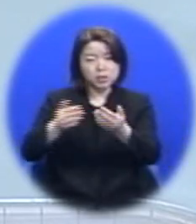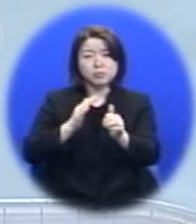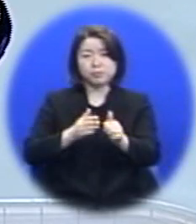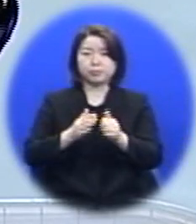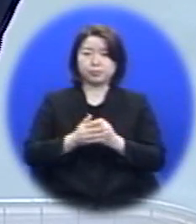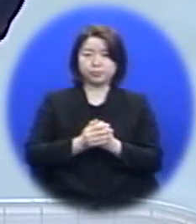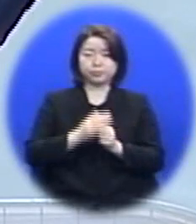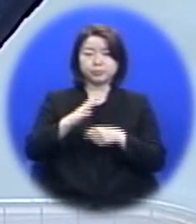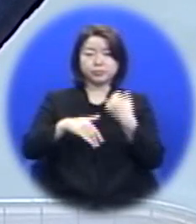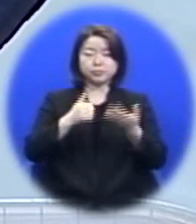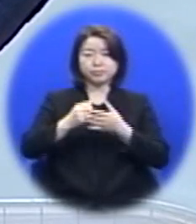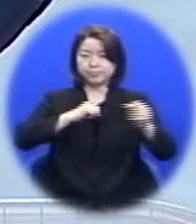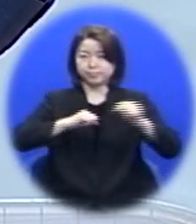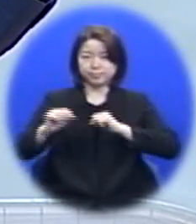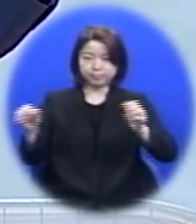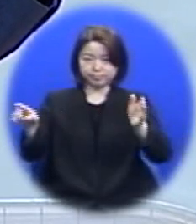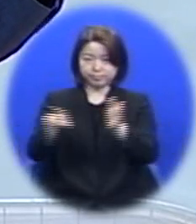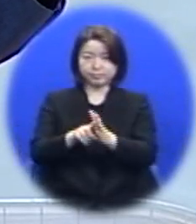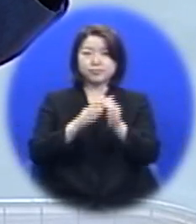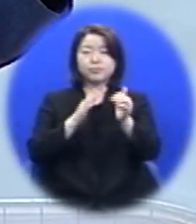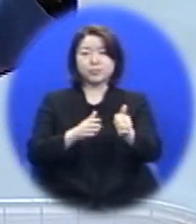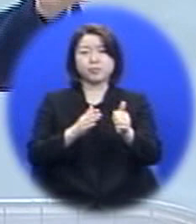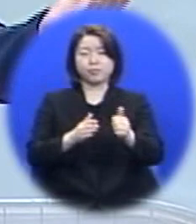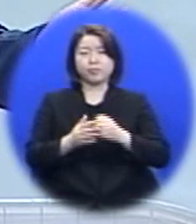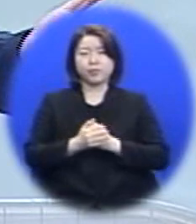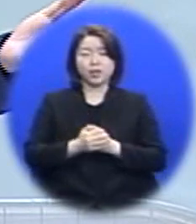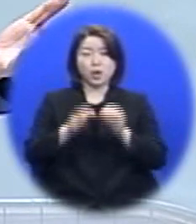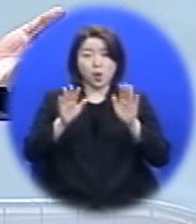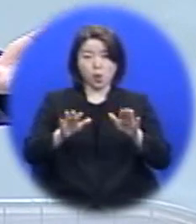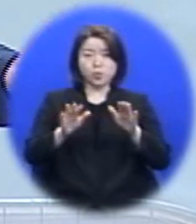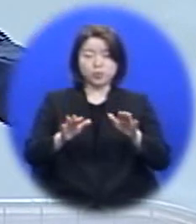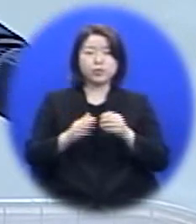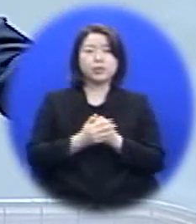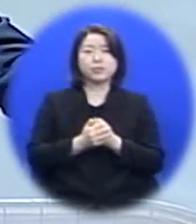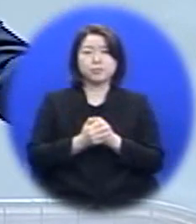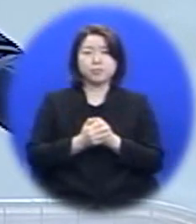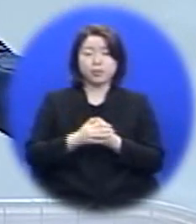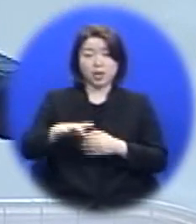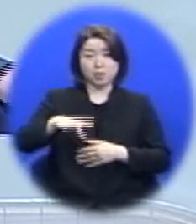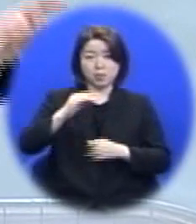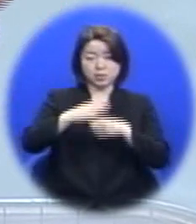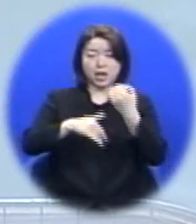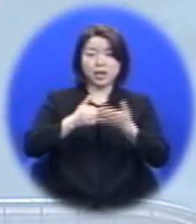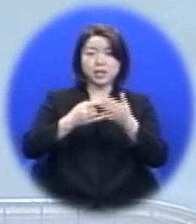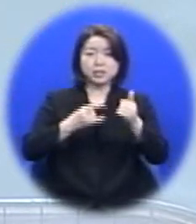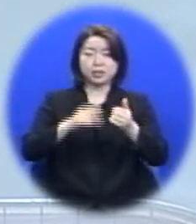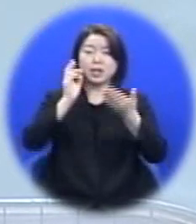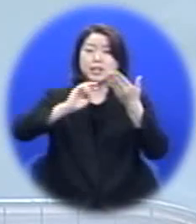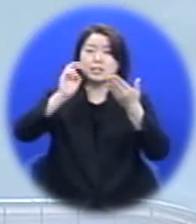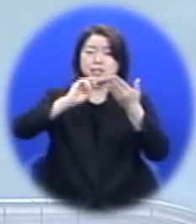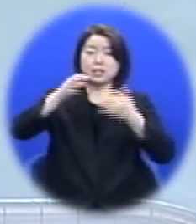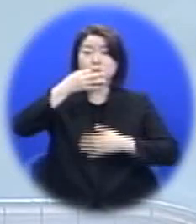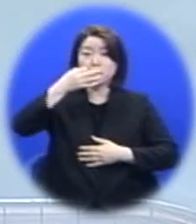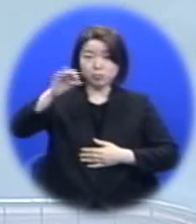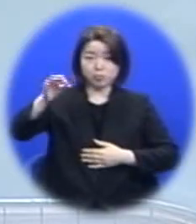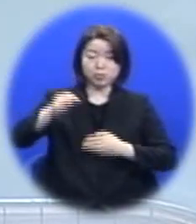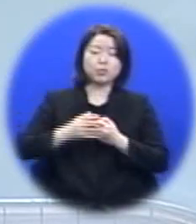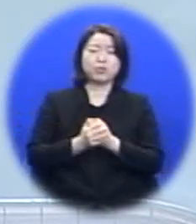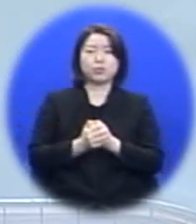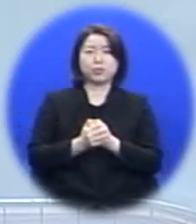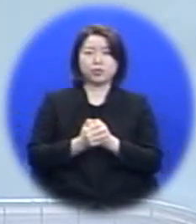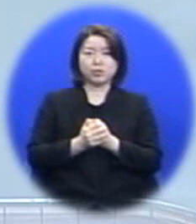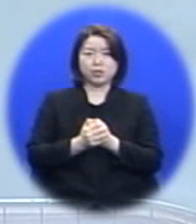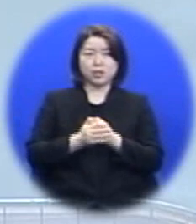하나님의 역사하심을 믿으시기 바랍니다. 오늘 먼저 하나님께 우리 다 찬송을 부르고